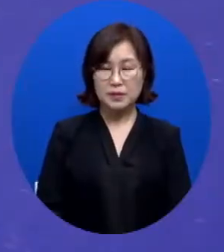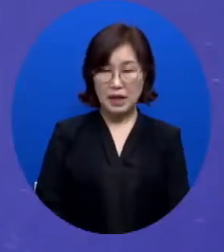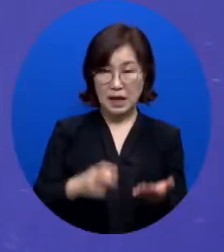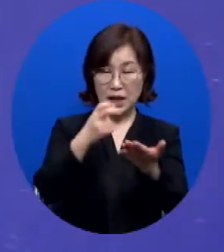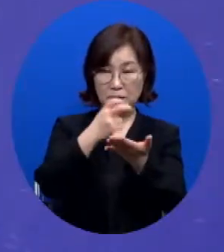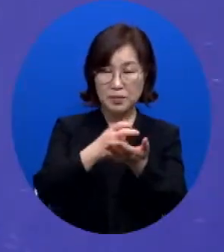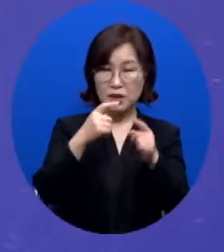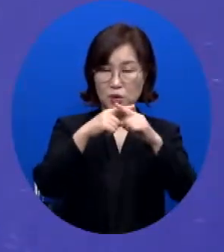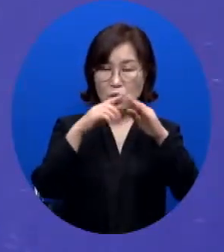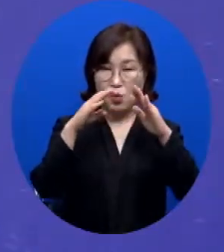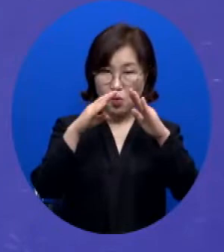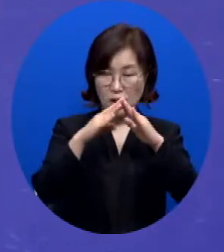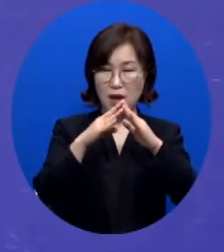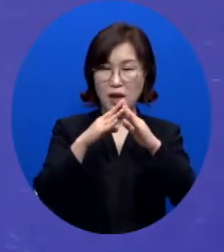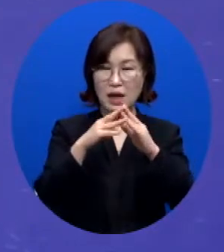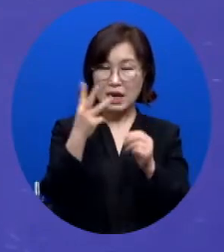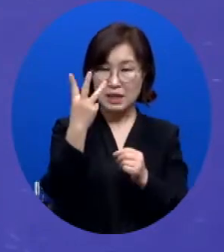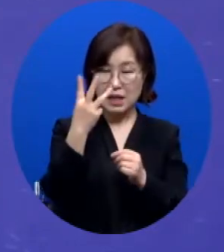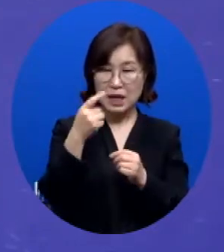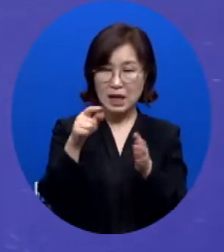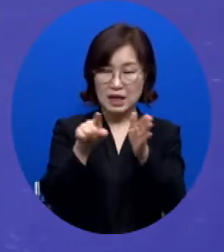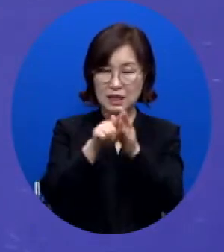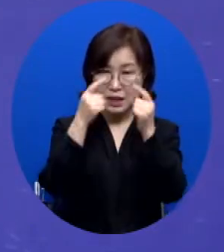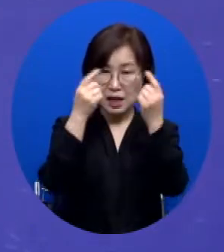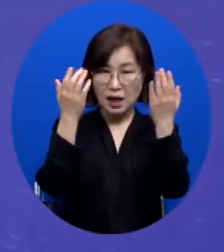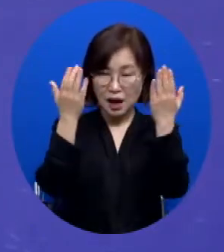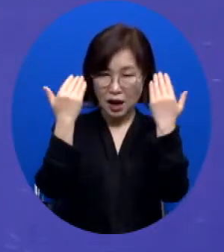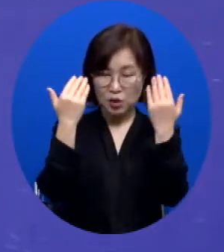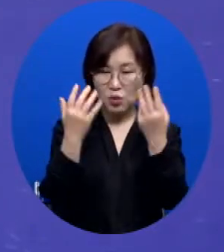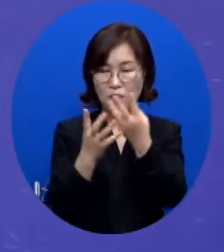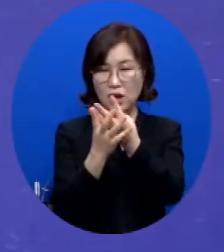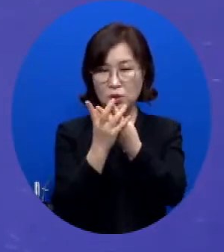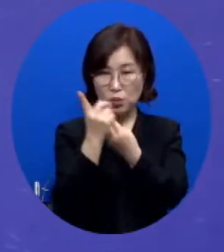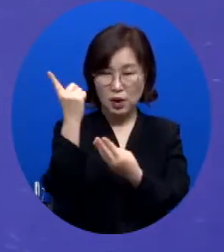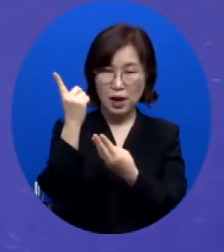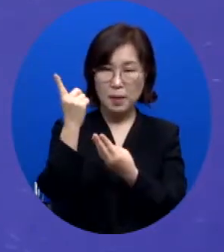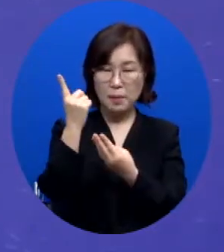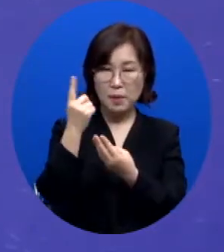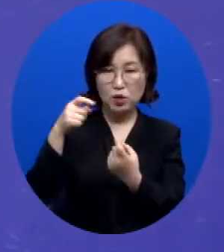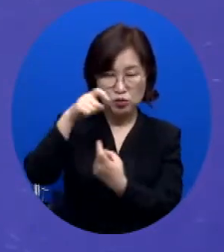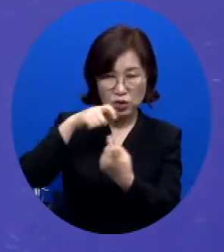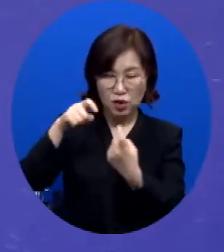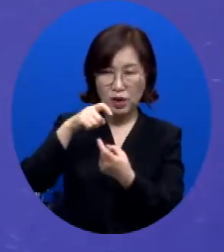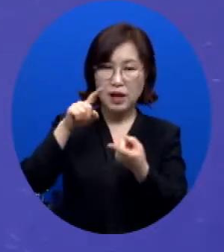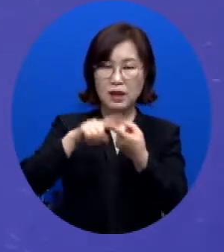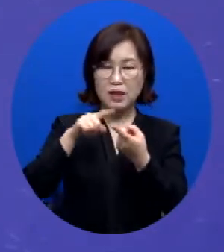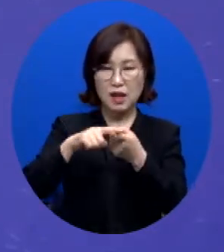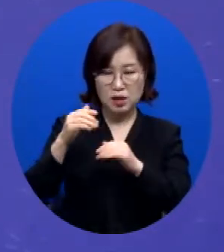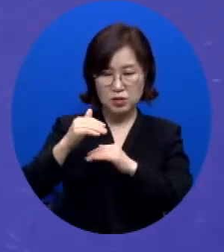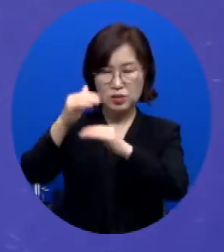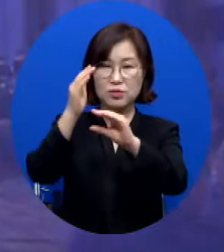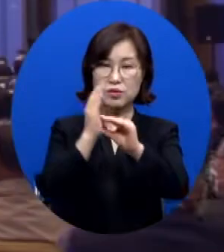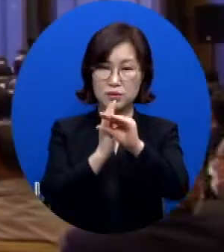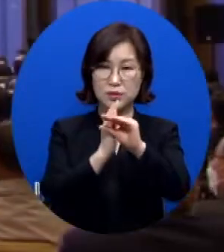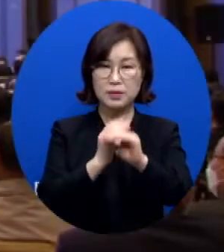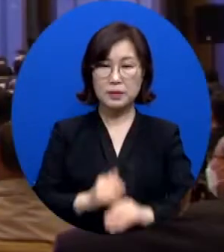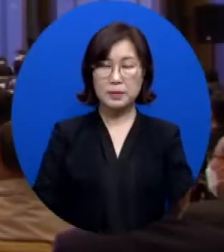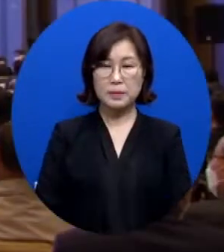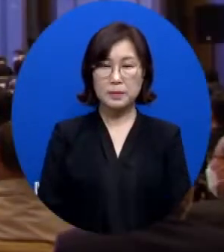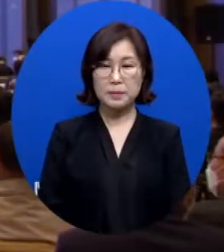기독교대한감리회가 교단 산하 3개 신학대학교의 신대원을 하나로 통합해 운영하는 방안을 추진하고 있습니다.